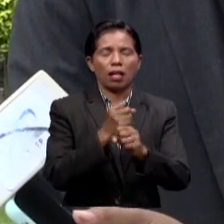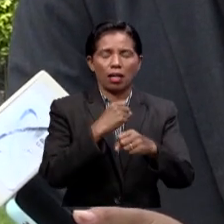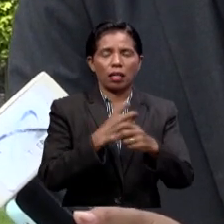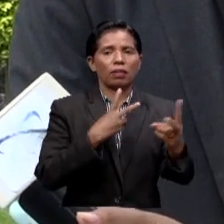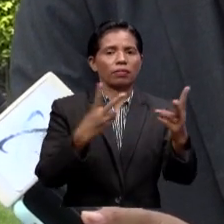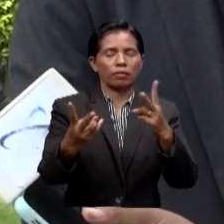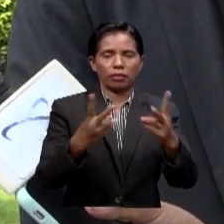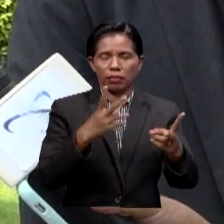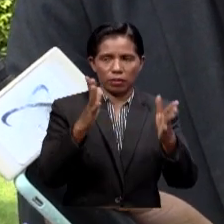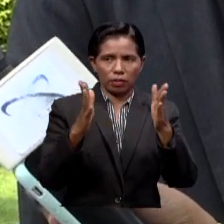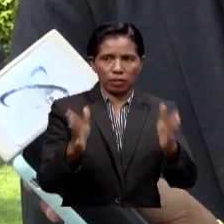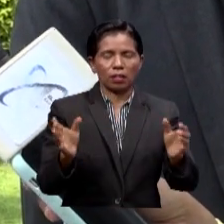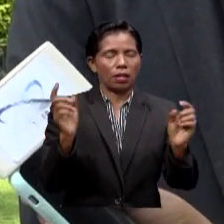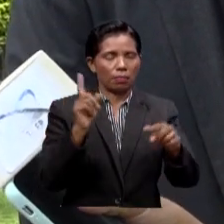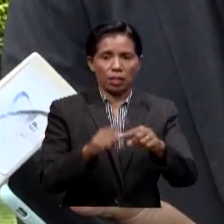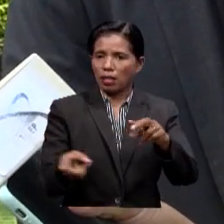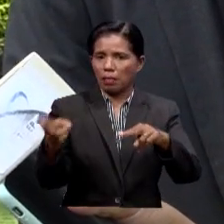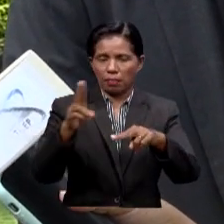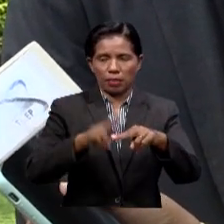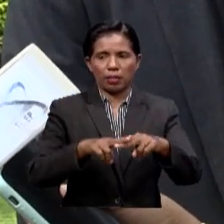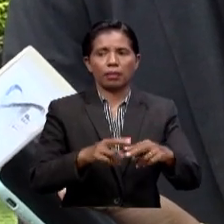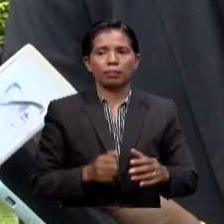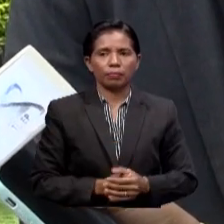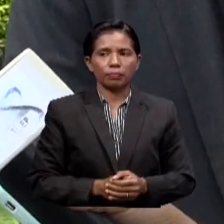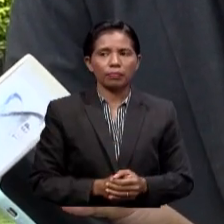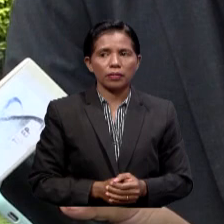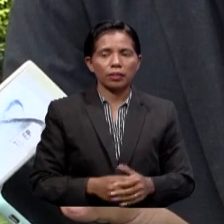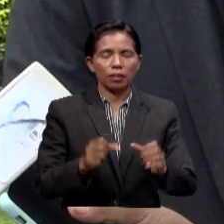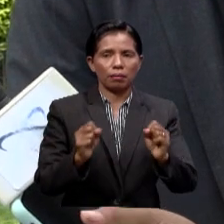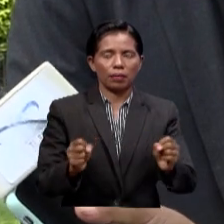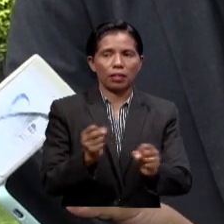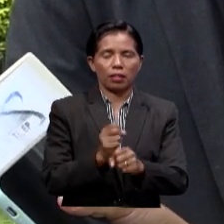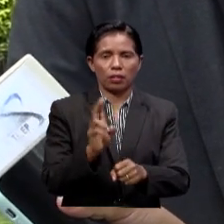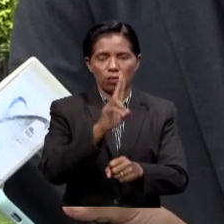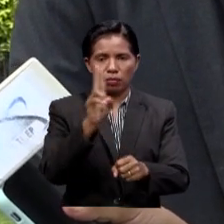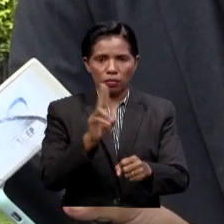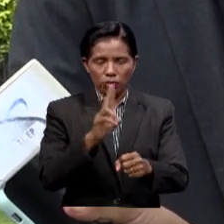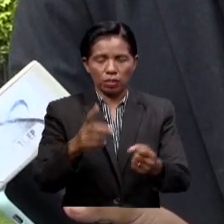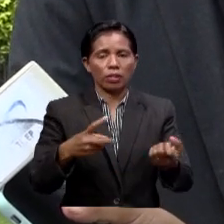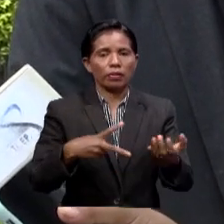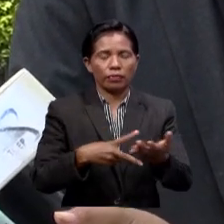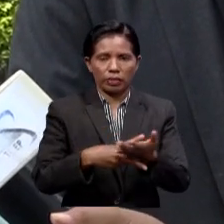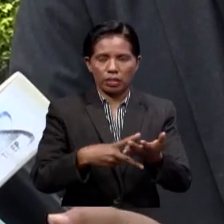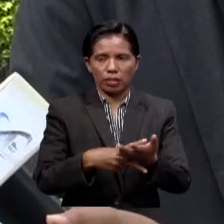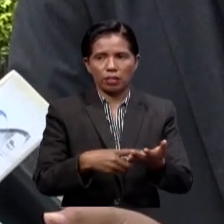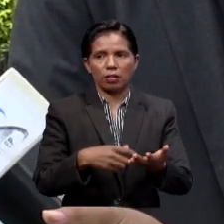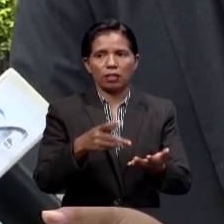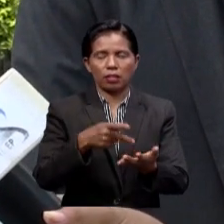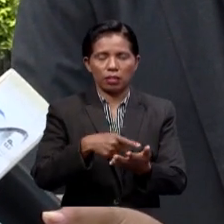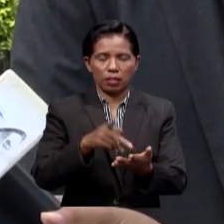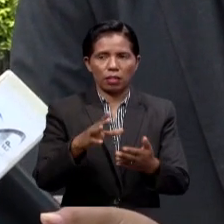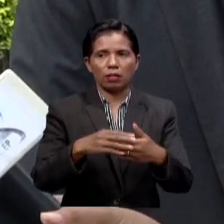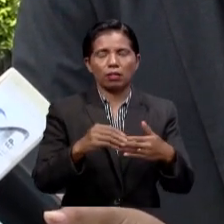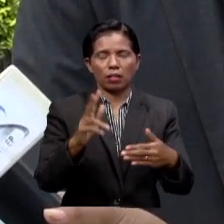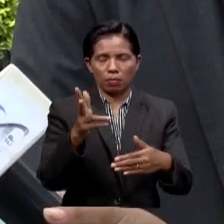hari dan tidak bisa diperpanjang. Bagi yang ingin perpanjang, bisa pakai visa no arrival. Tapi bayar $30